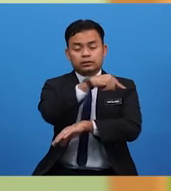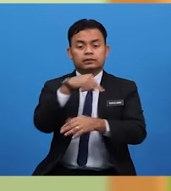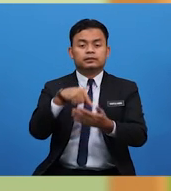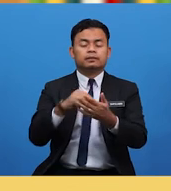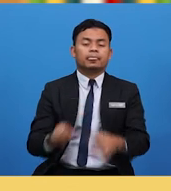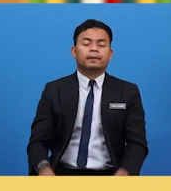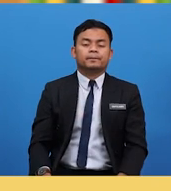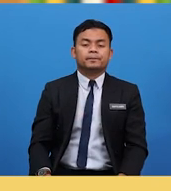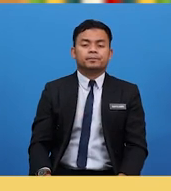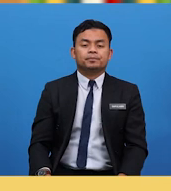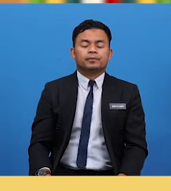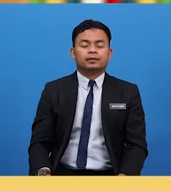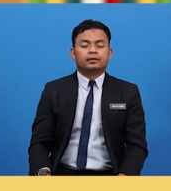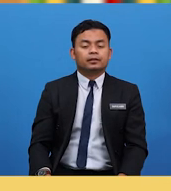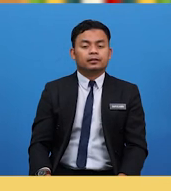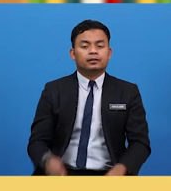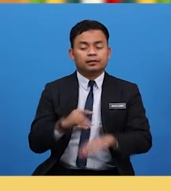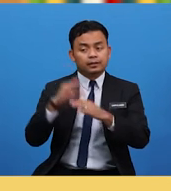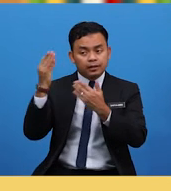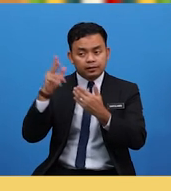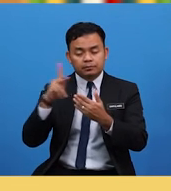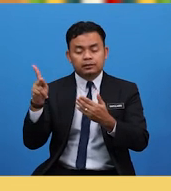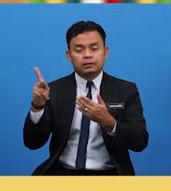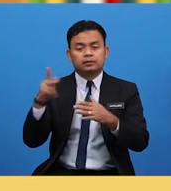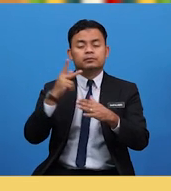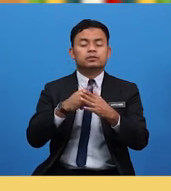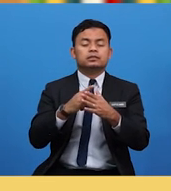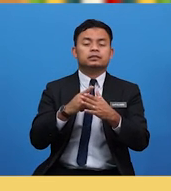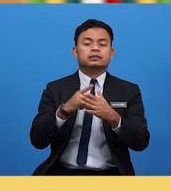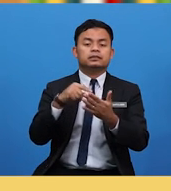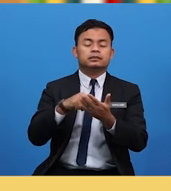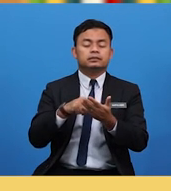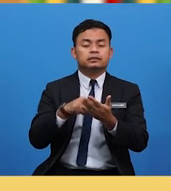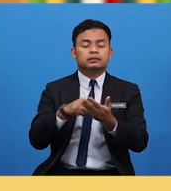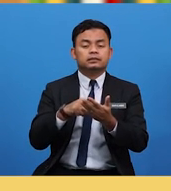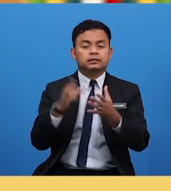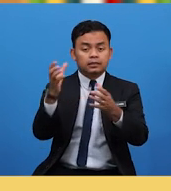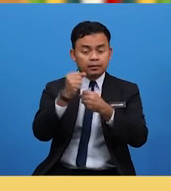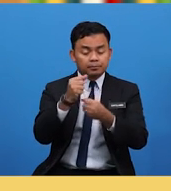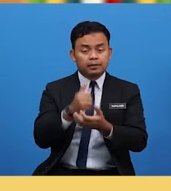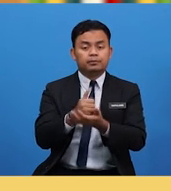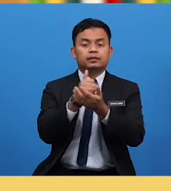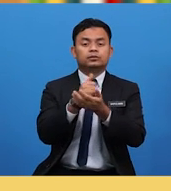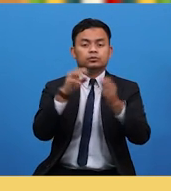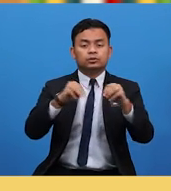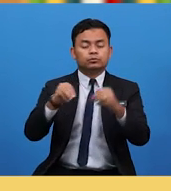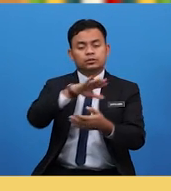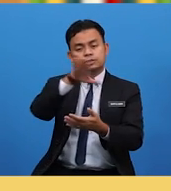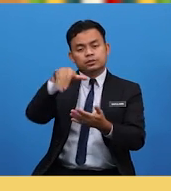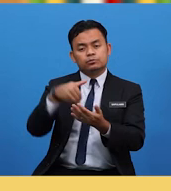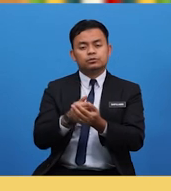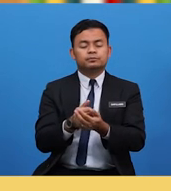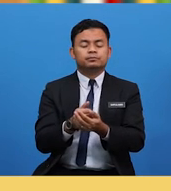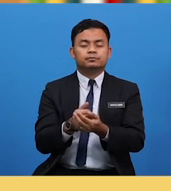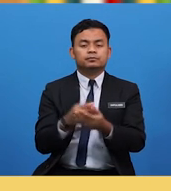ini diharapkan perkongsian ini dapat membantu murid-murid semua